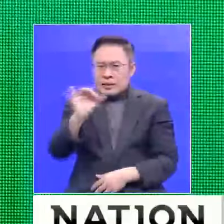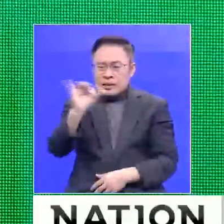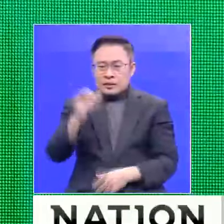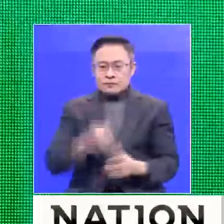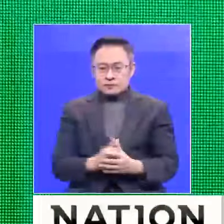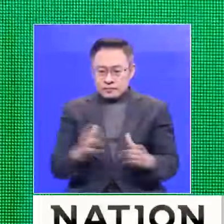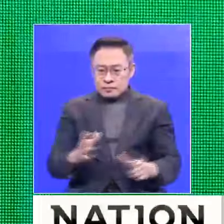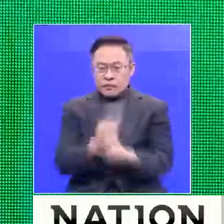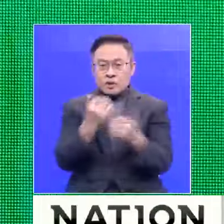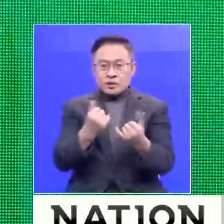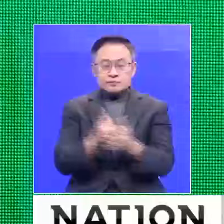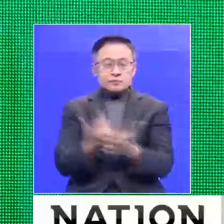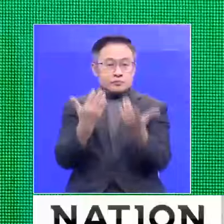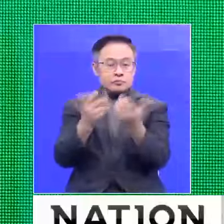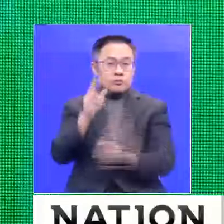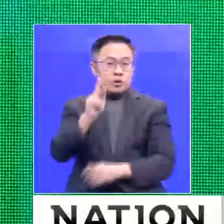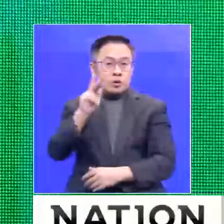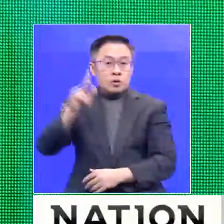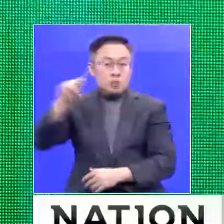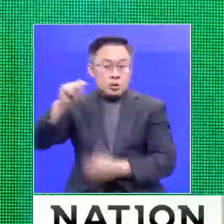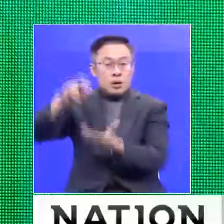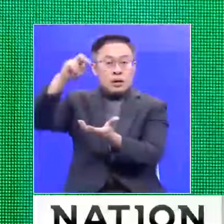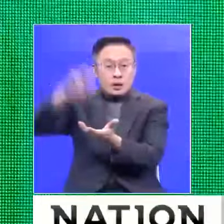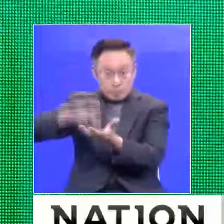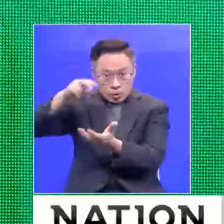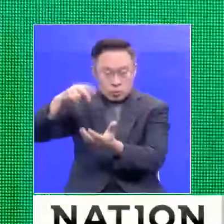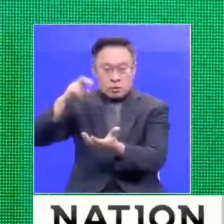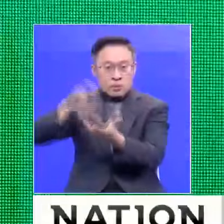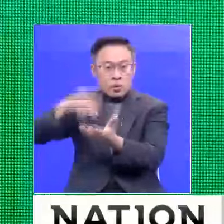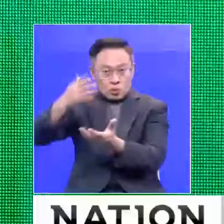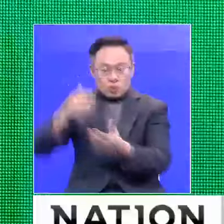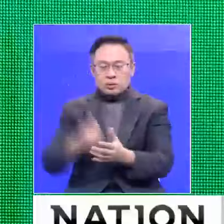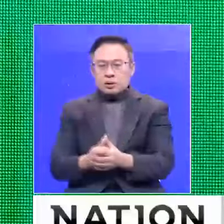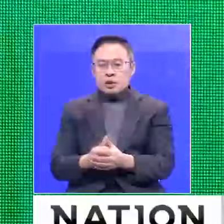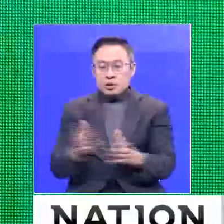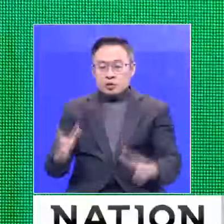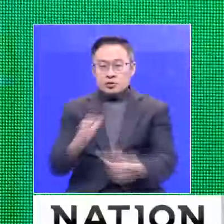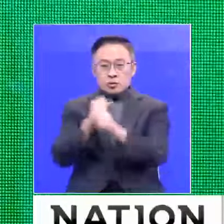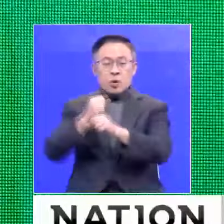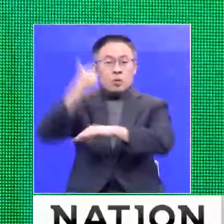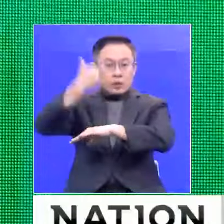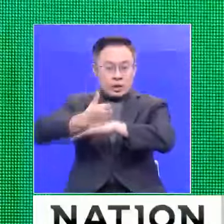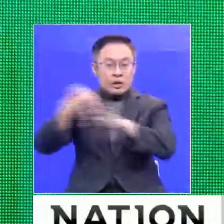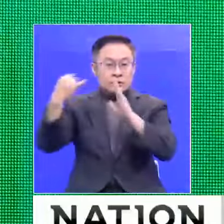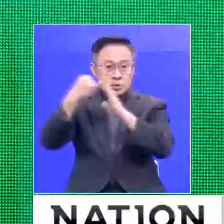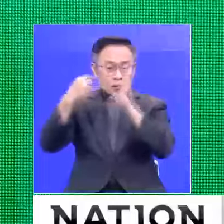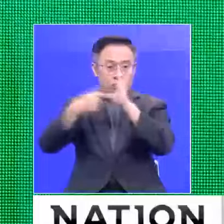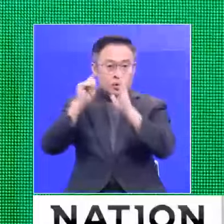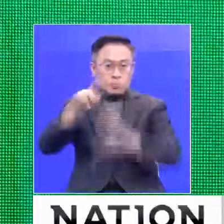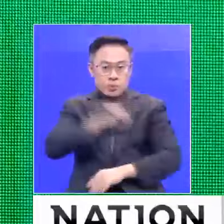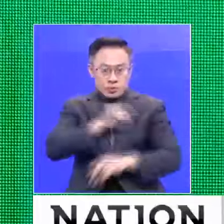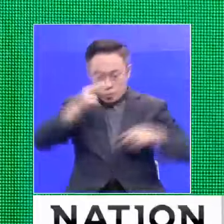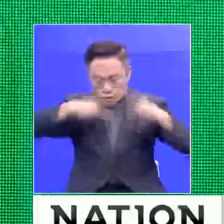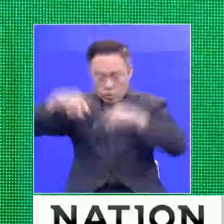ถ้ากกต.ประกาศรับรองให้คุณชาญเป็นนายกอบจ.แล้วต้องมาพิสูจน์กันโดยผู้ว่านั่นแหละจะเป็นคนพิจารณา ครับ